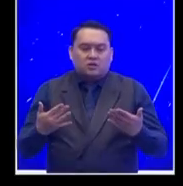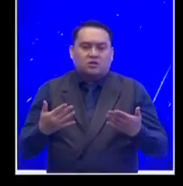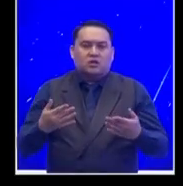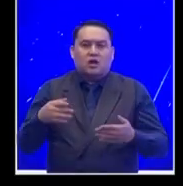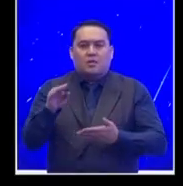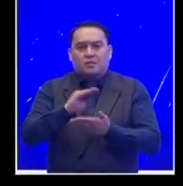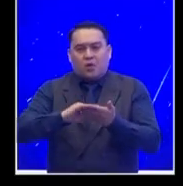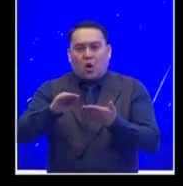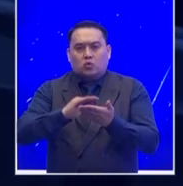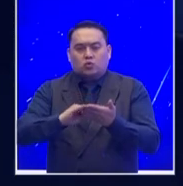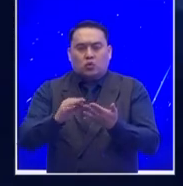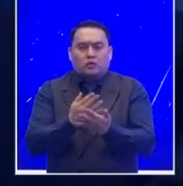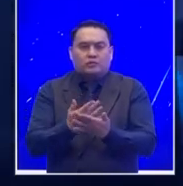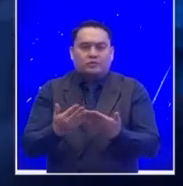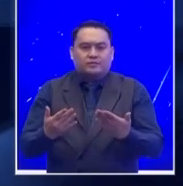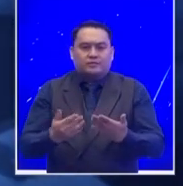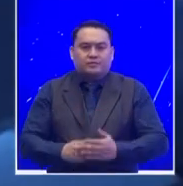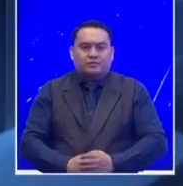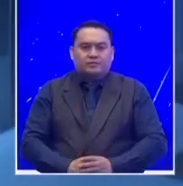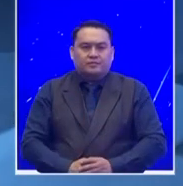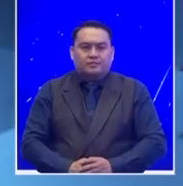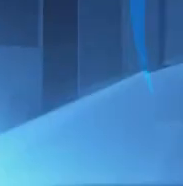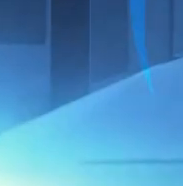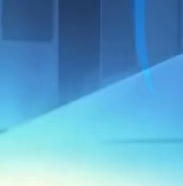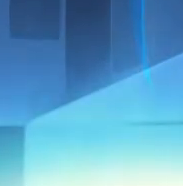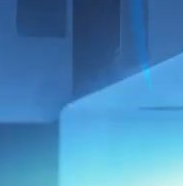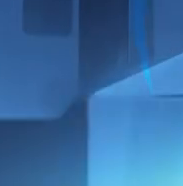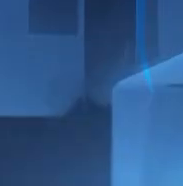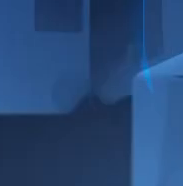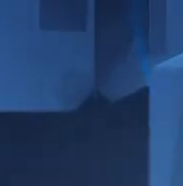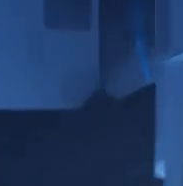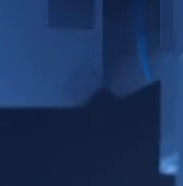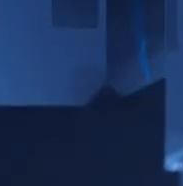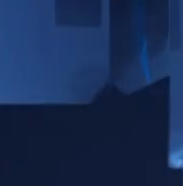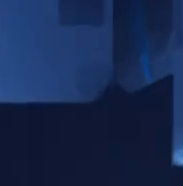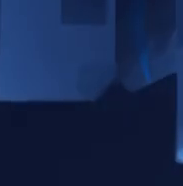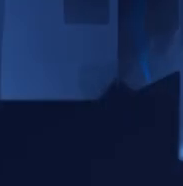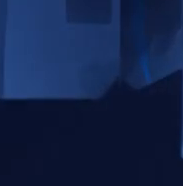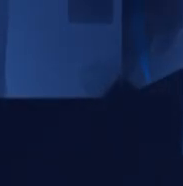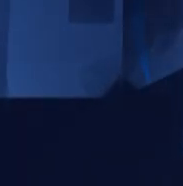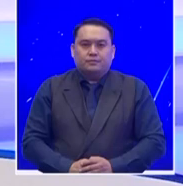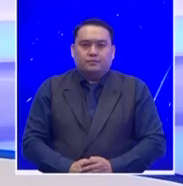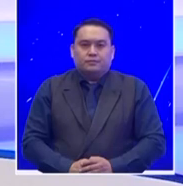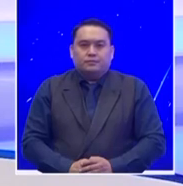«Романы Вадим» и так далее. Дамир Анитов, Айзада Орзалы, Асетбек Батыр, телеканал ЖТСУ.